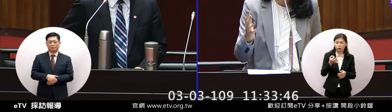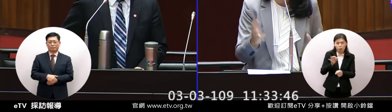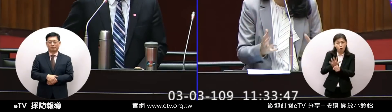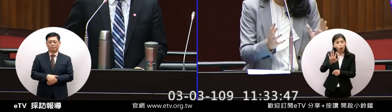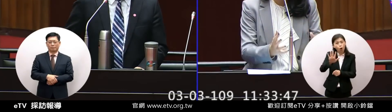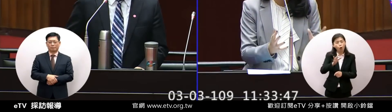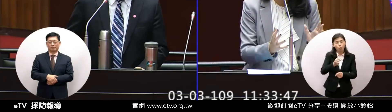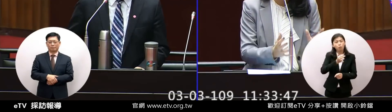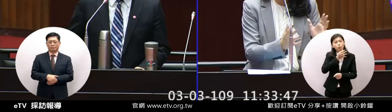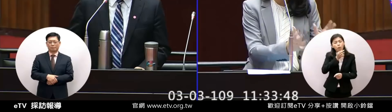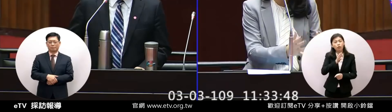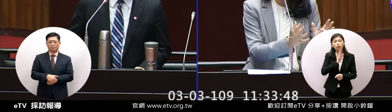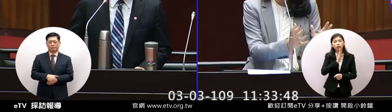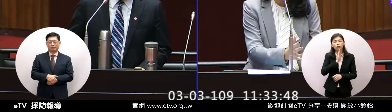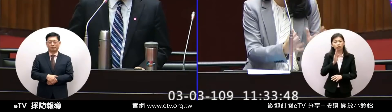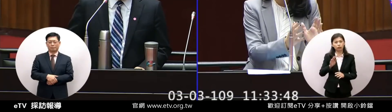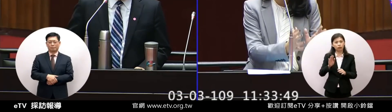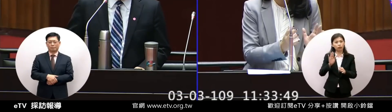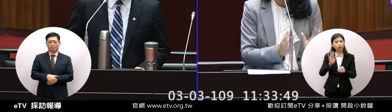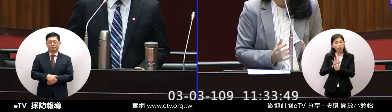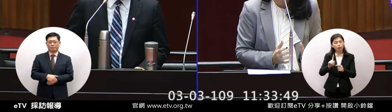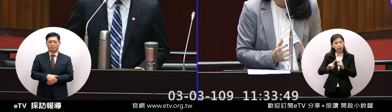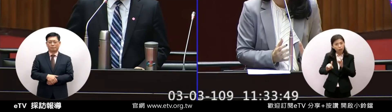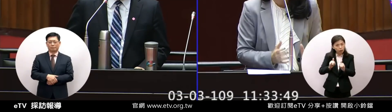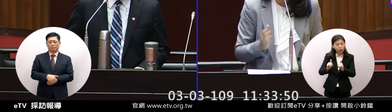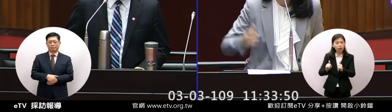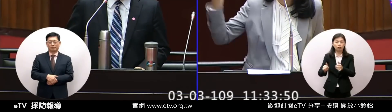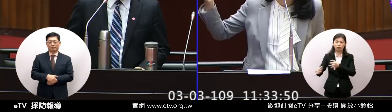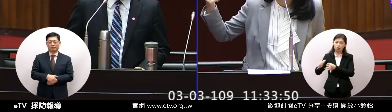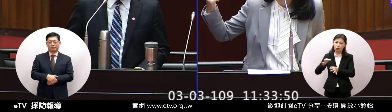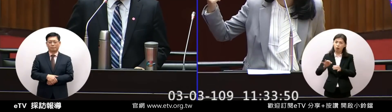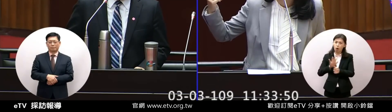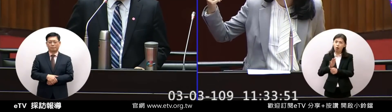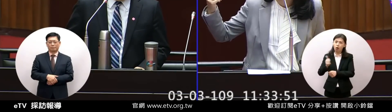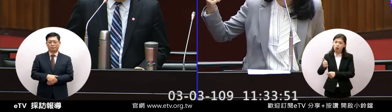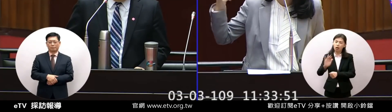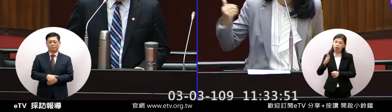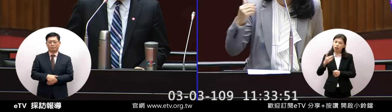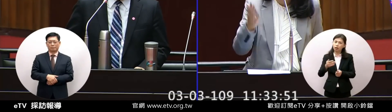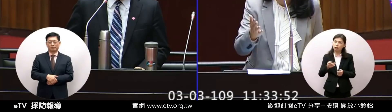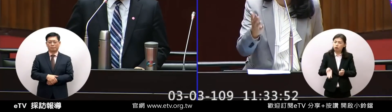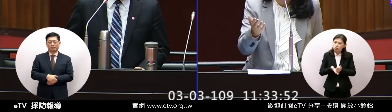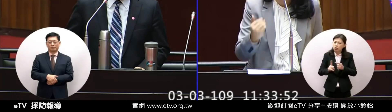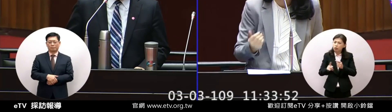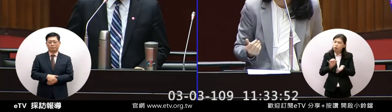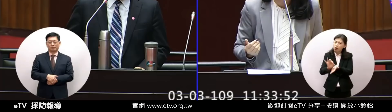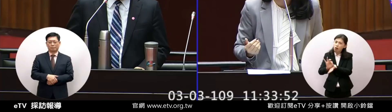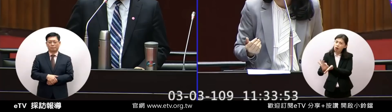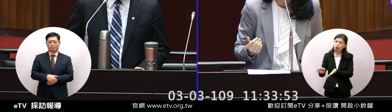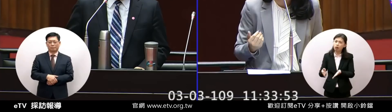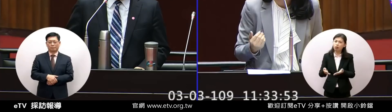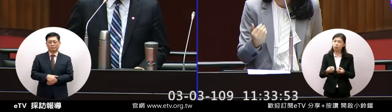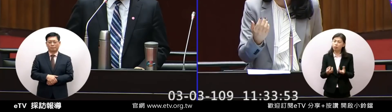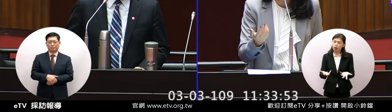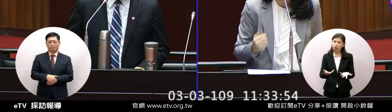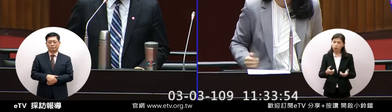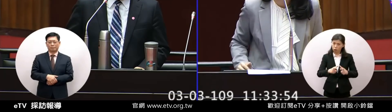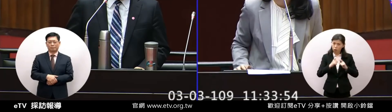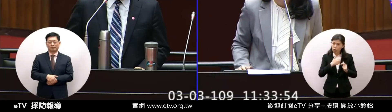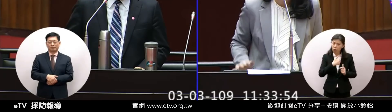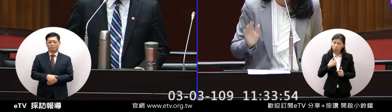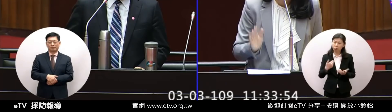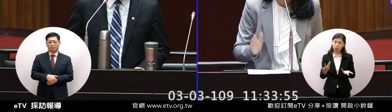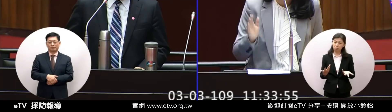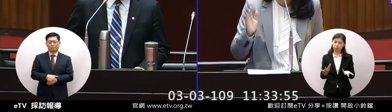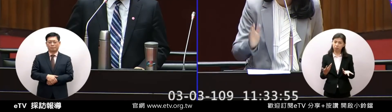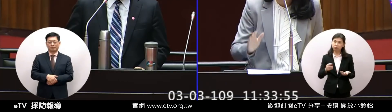们今天有这些钱框列，对民众、对产业都是非常好的事情。可是转换率要怎么提升？这个我不知道现在院长有没有办法回答这个